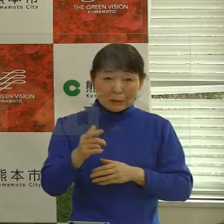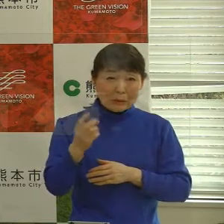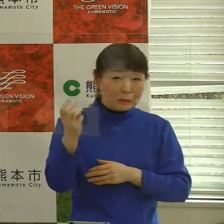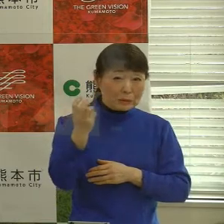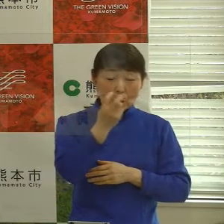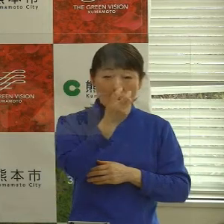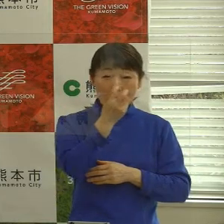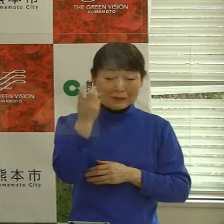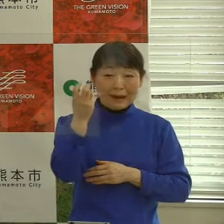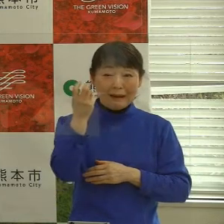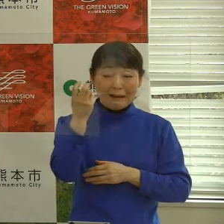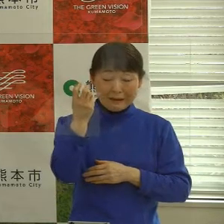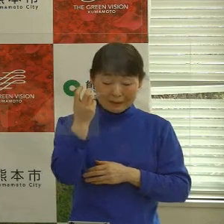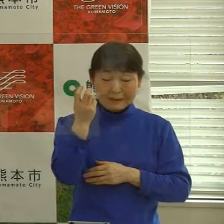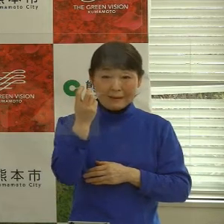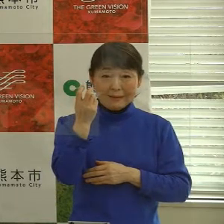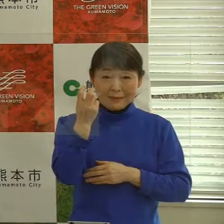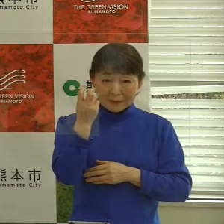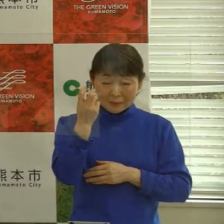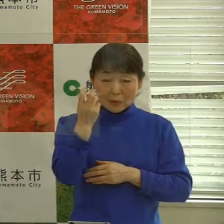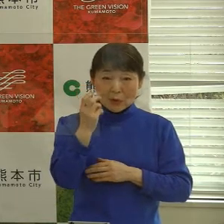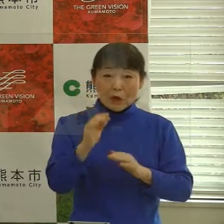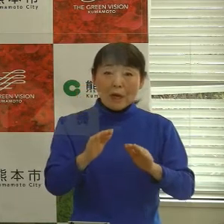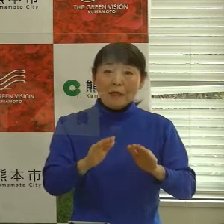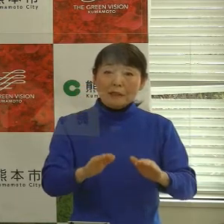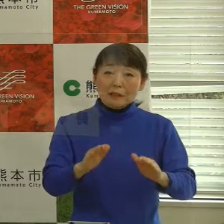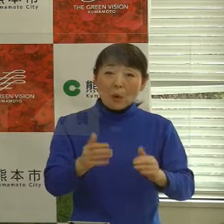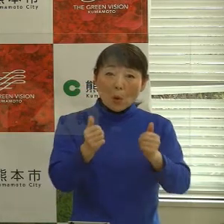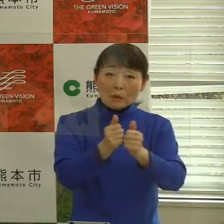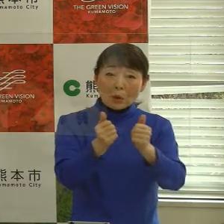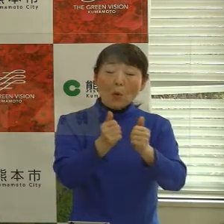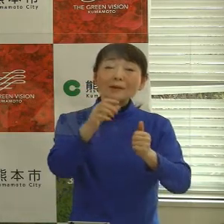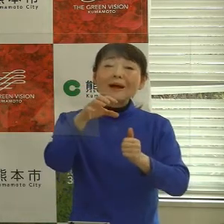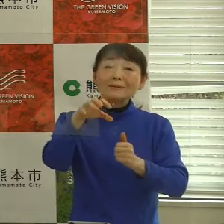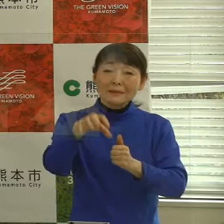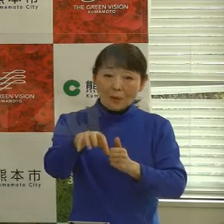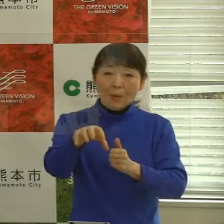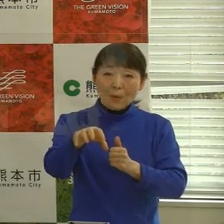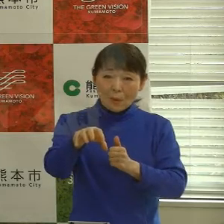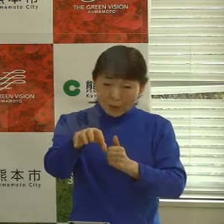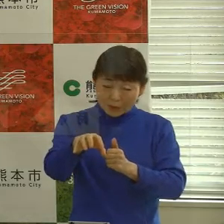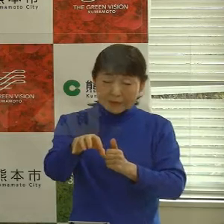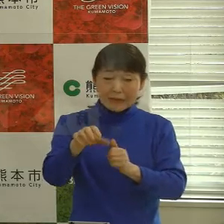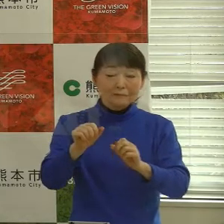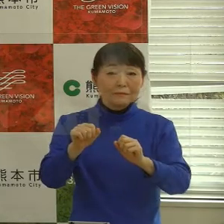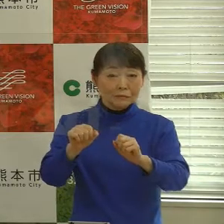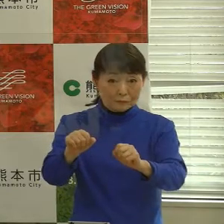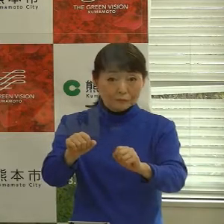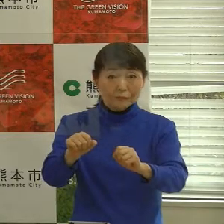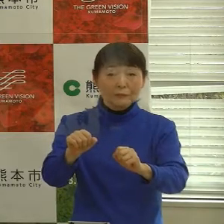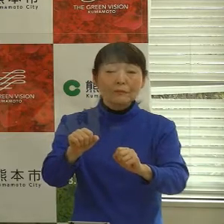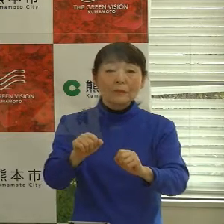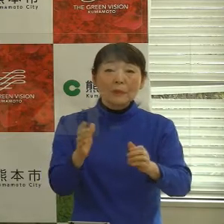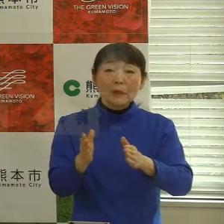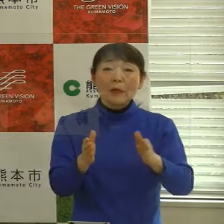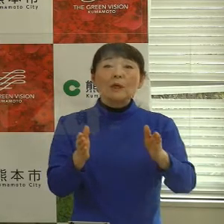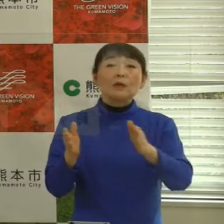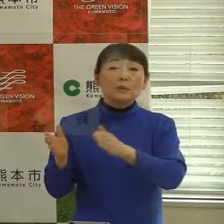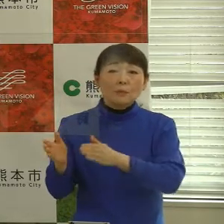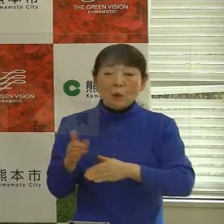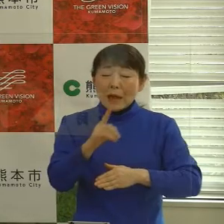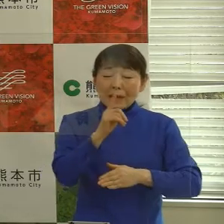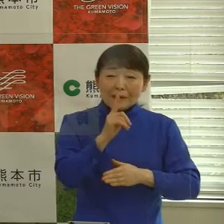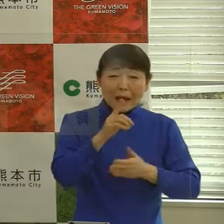ていくということが児童相談所等でですね、これはなされるわけでありますけれども、一方ではこの